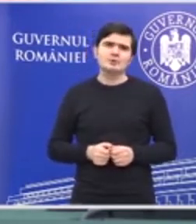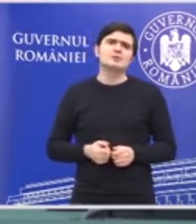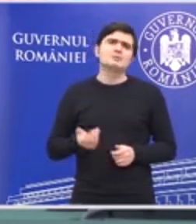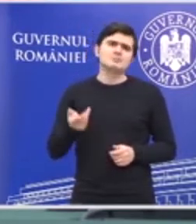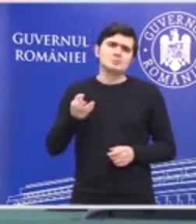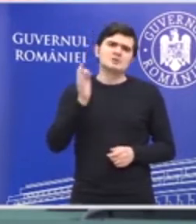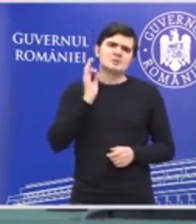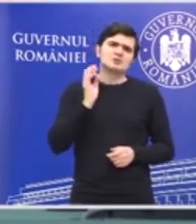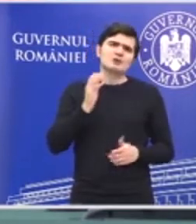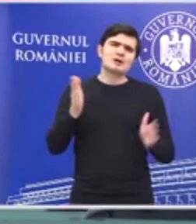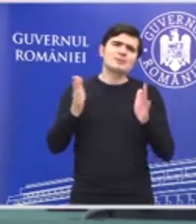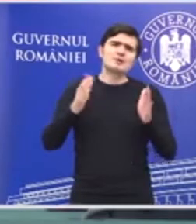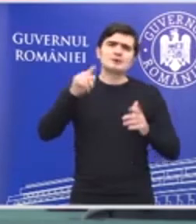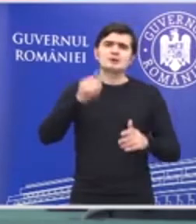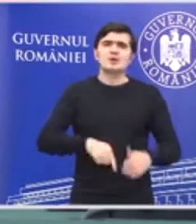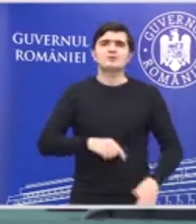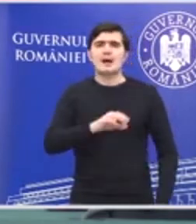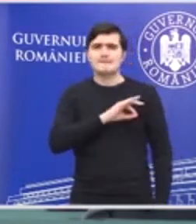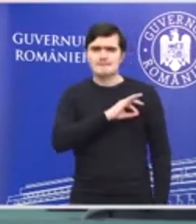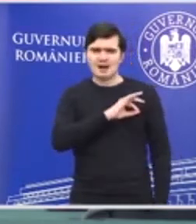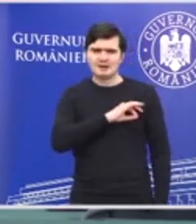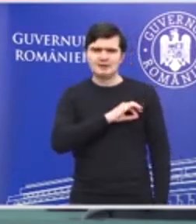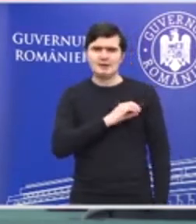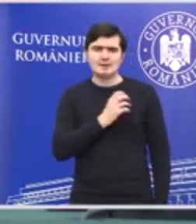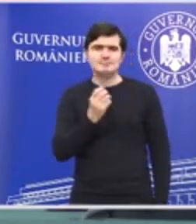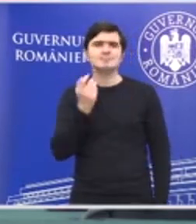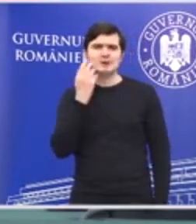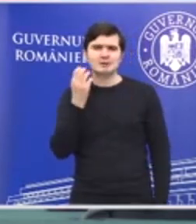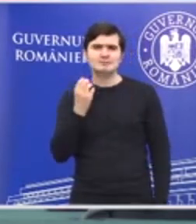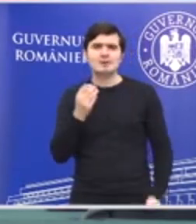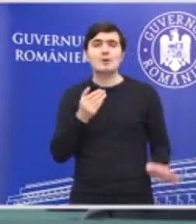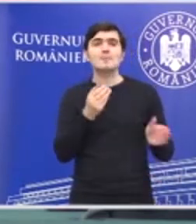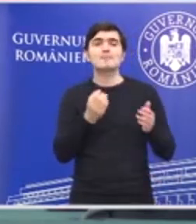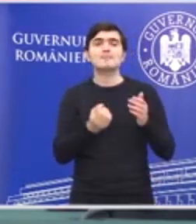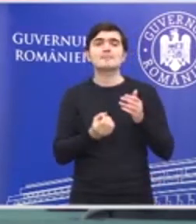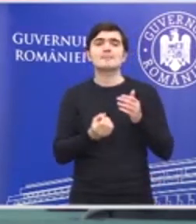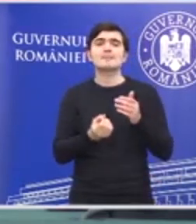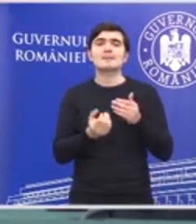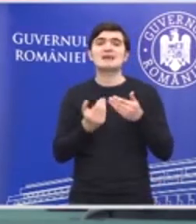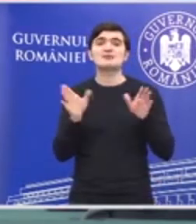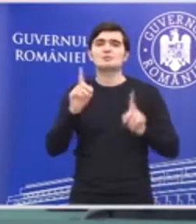perioada lunii martie, de când au început aceste semnale